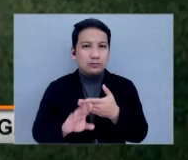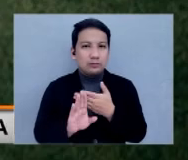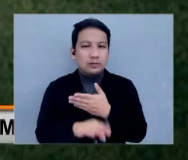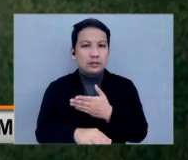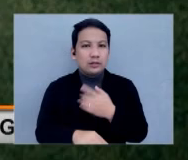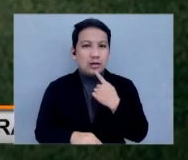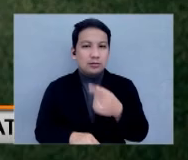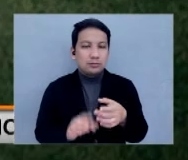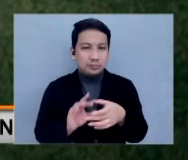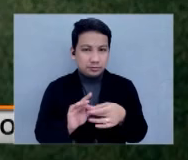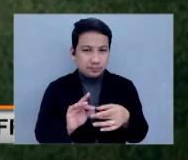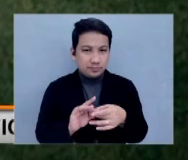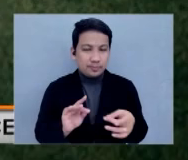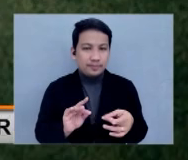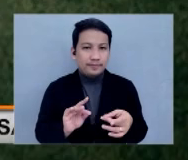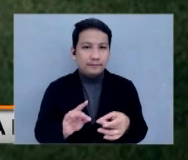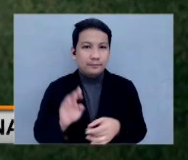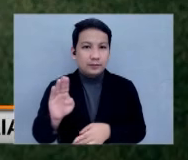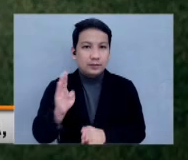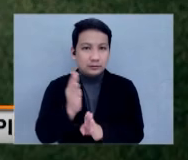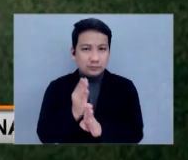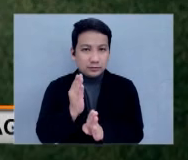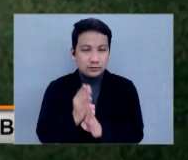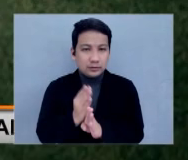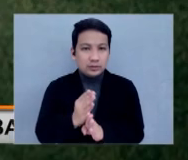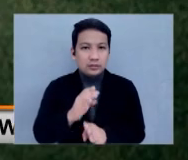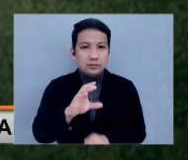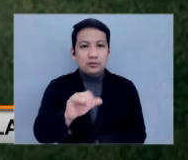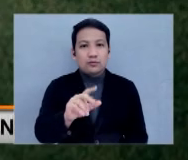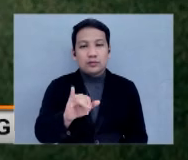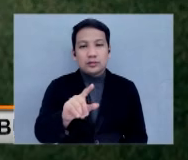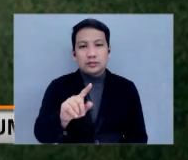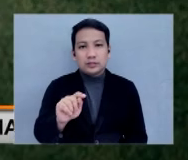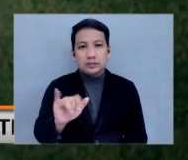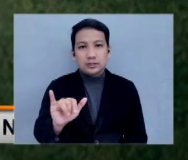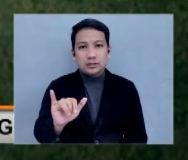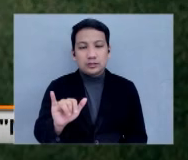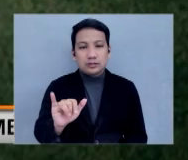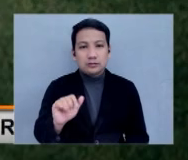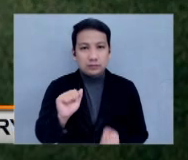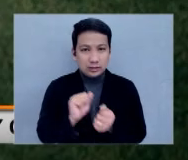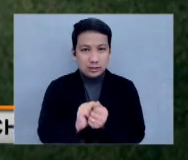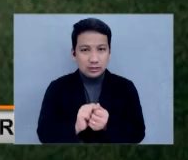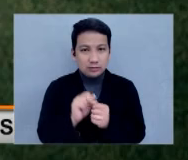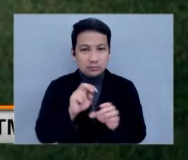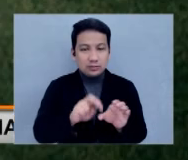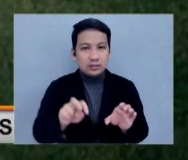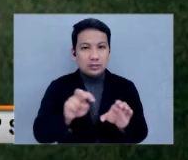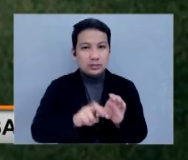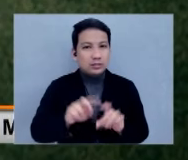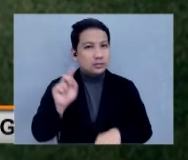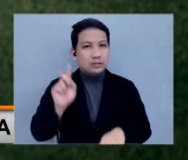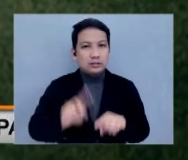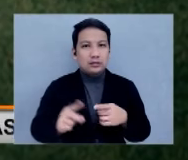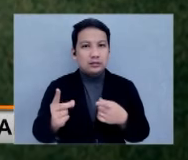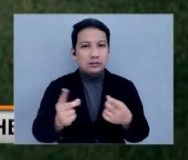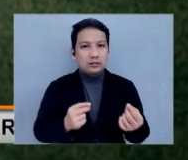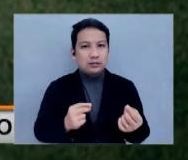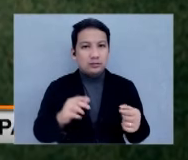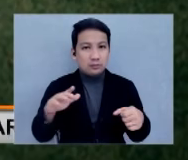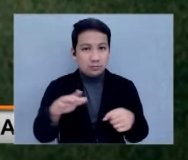ng suspect, sa bus terminal dapat sa Kawayan City, Isabela sila sasakay kasama ng mga biktima pero hindi natuloy dahil napuno kaagad ang